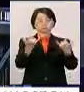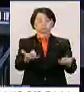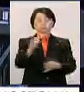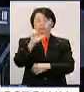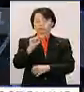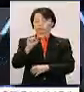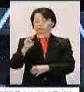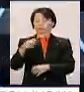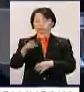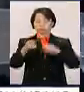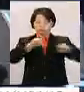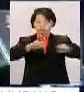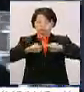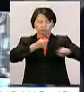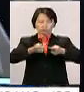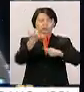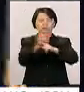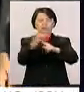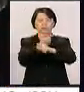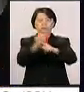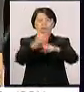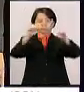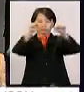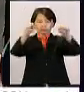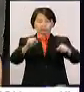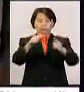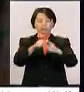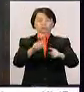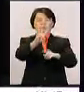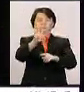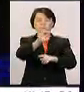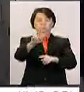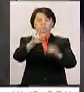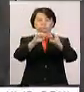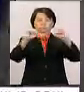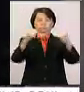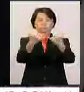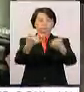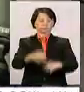SSM telah mengendali sesi latihan berkaitan sistem tersebut kepada 4,000 syarikat.